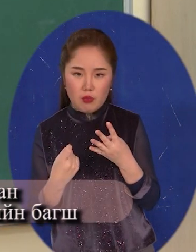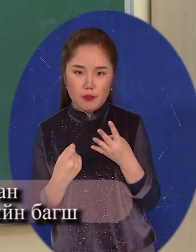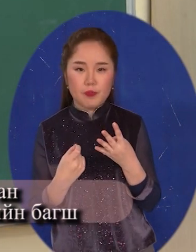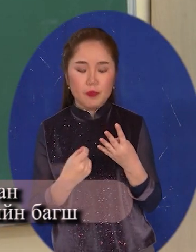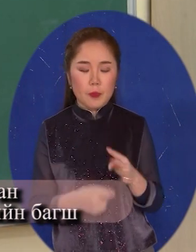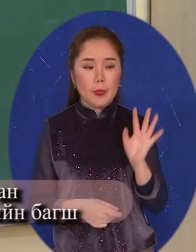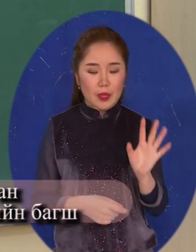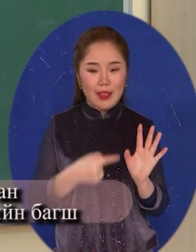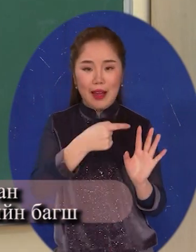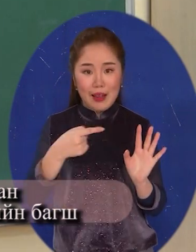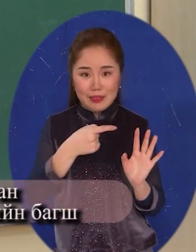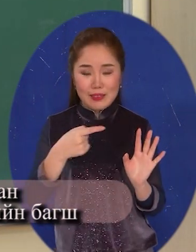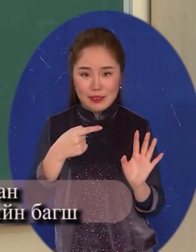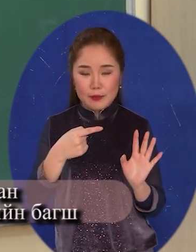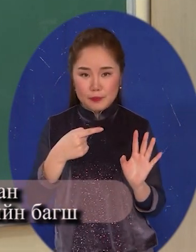4 бірлік бар.